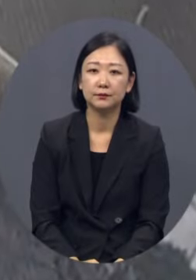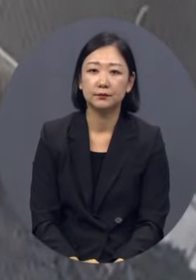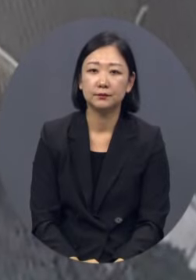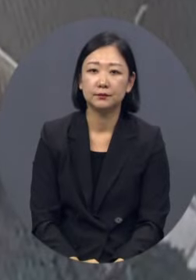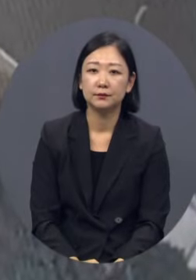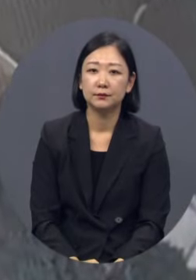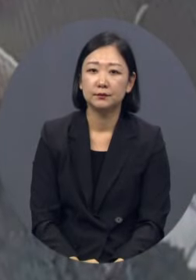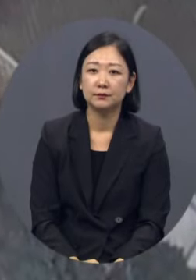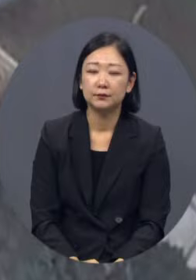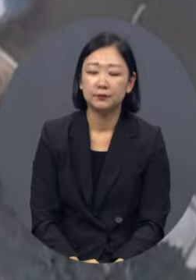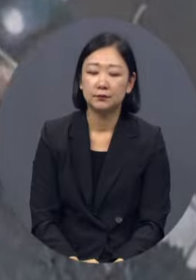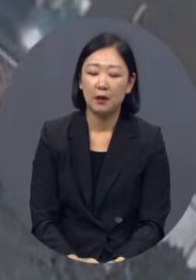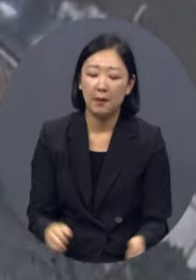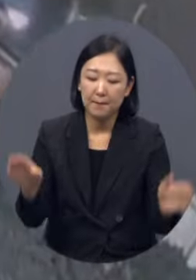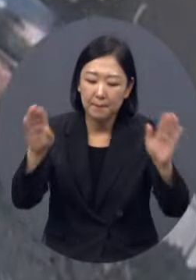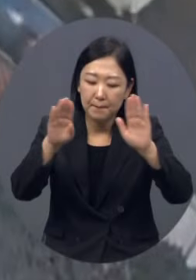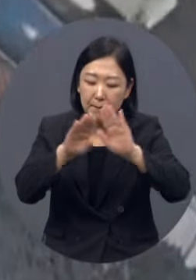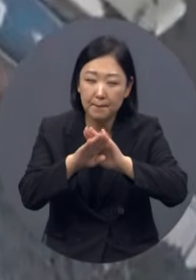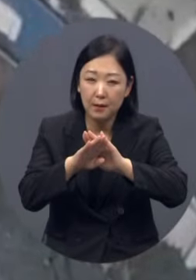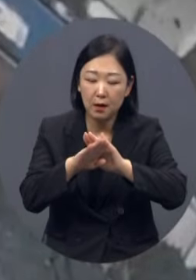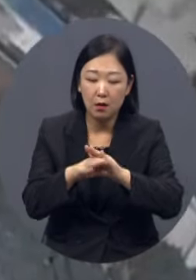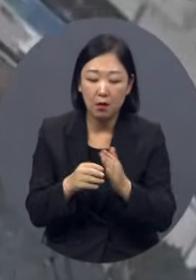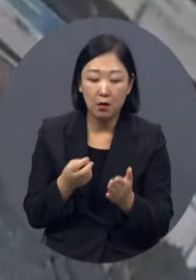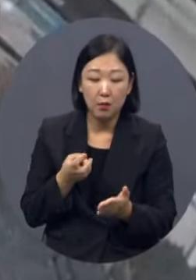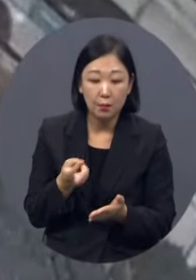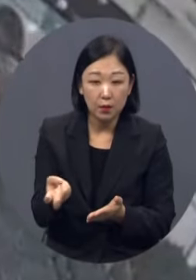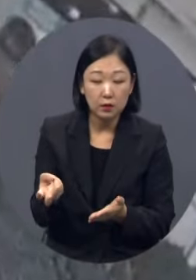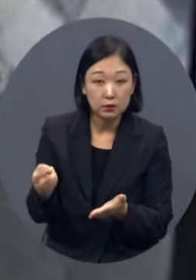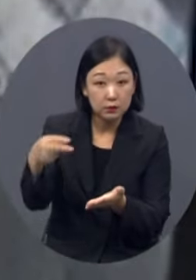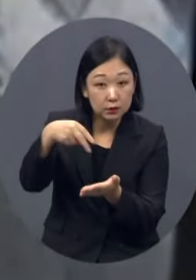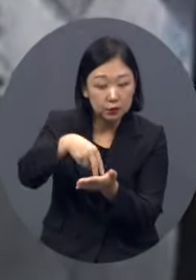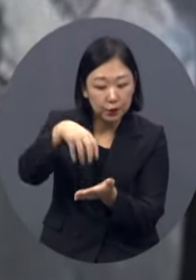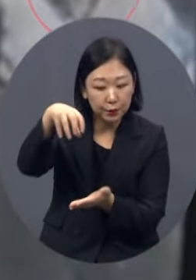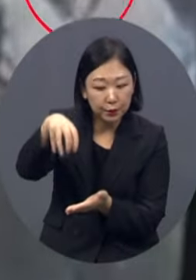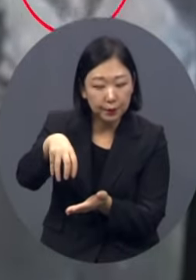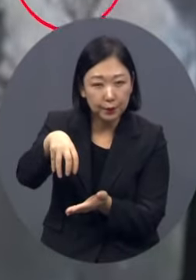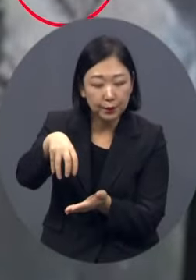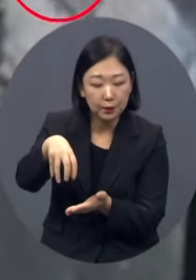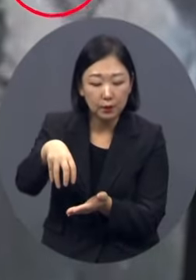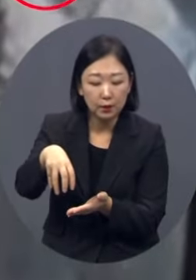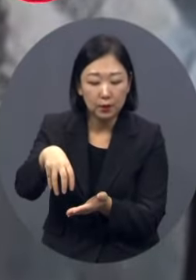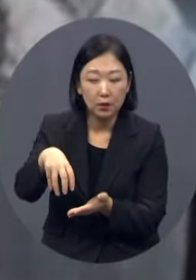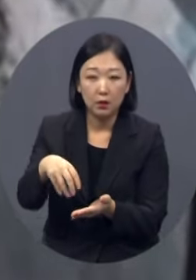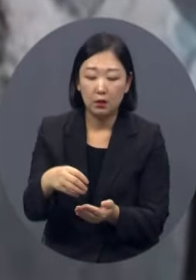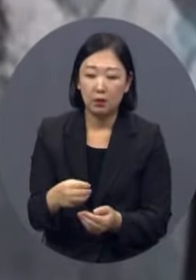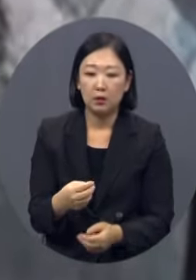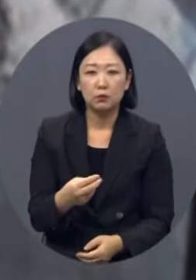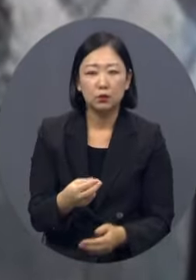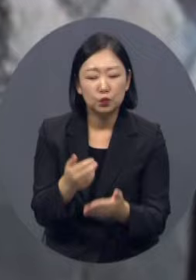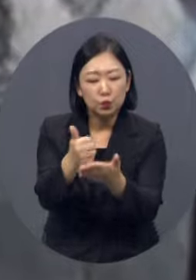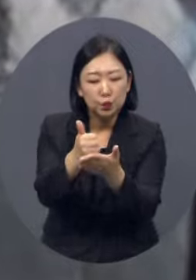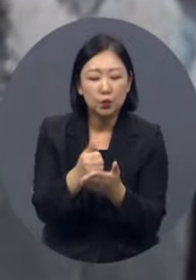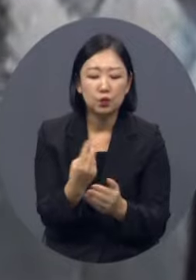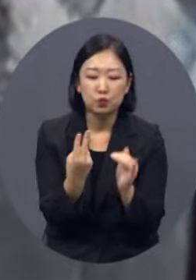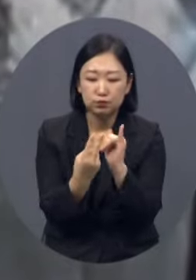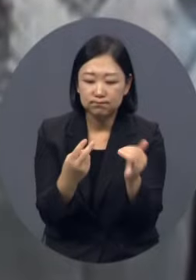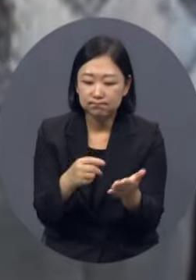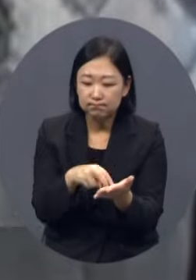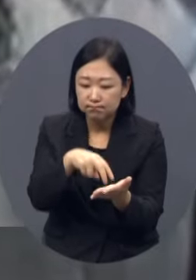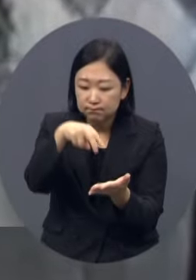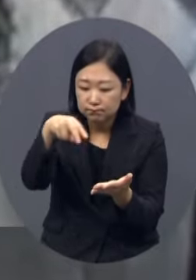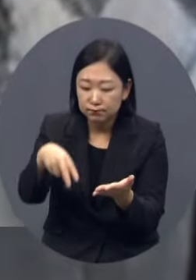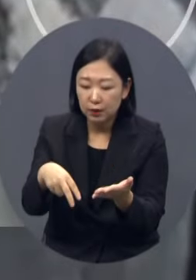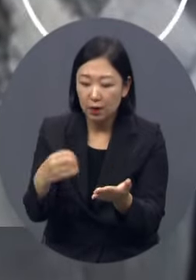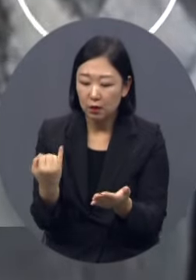기자입니다 늦은 밤 제주의 한 버스 정류장입니다 정류장에 도착한 버스에서 승객 두 명이 내리고